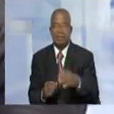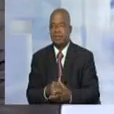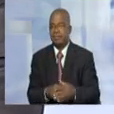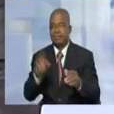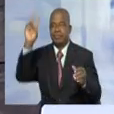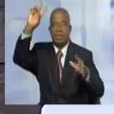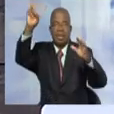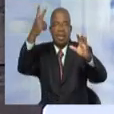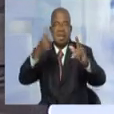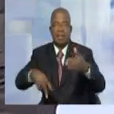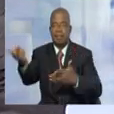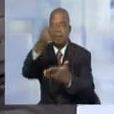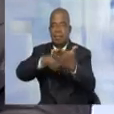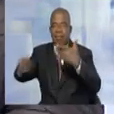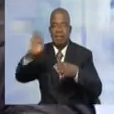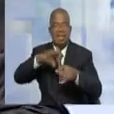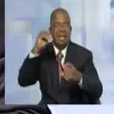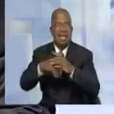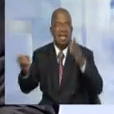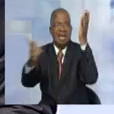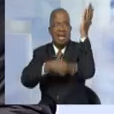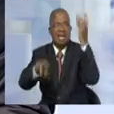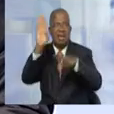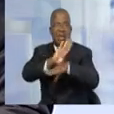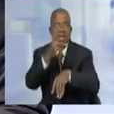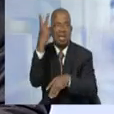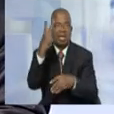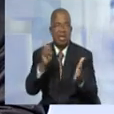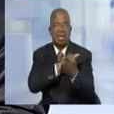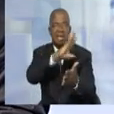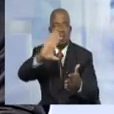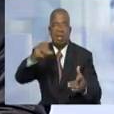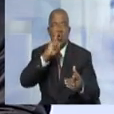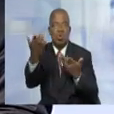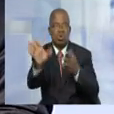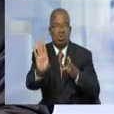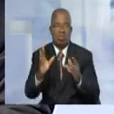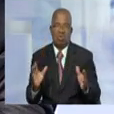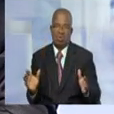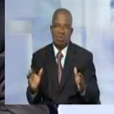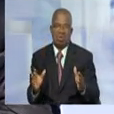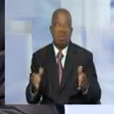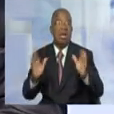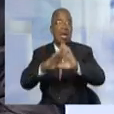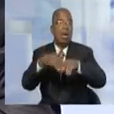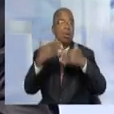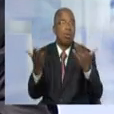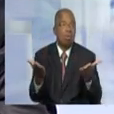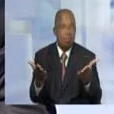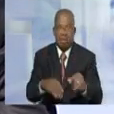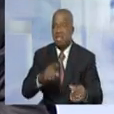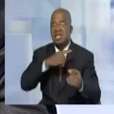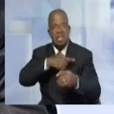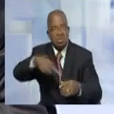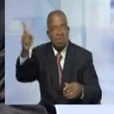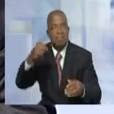grand titre de cette édition à Botro, dans la région de Gbeke, deux écoliers ont trouvé la mort dans un éboulement et sont allés chercher du